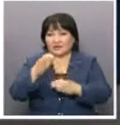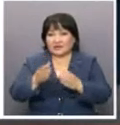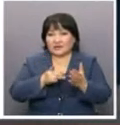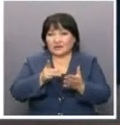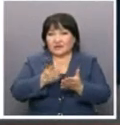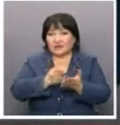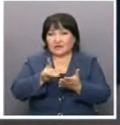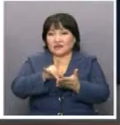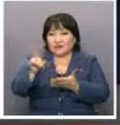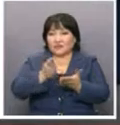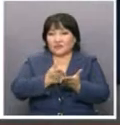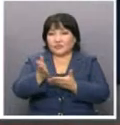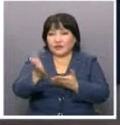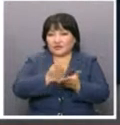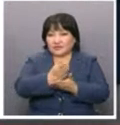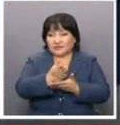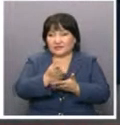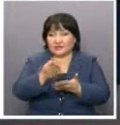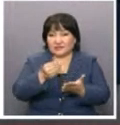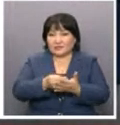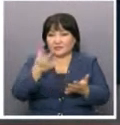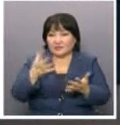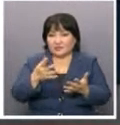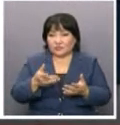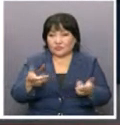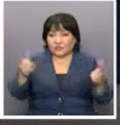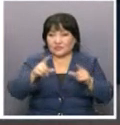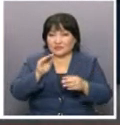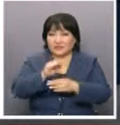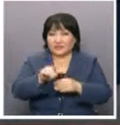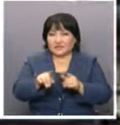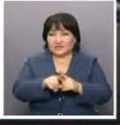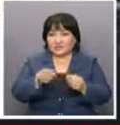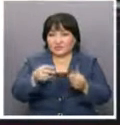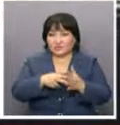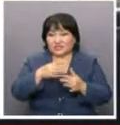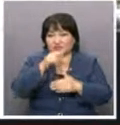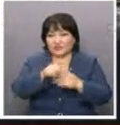сервис құнын қымбаттату дейді. Бірақ бұл бірінші кезекте шетелдік компанияларға қатысты болмақ.